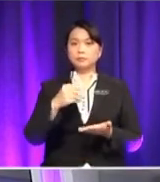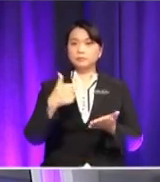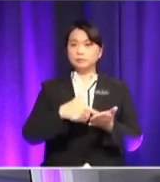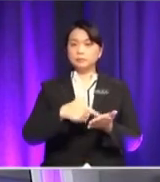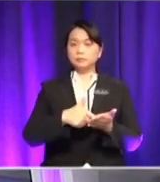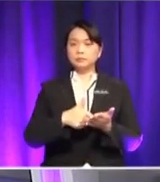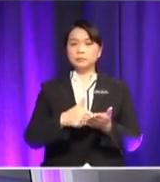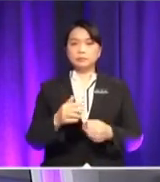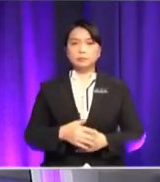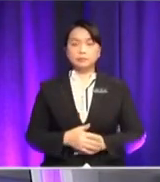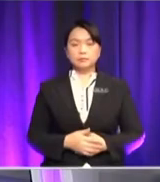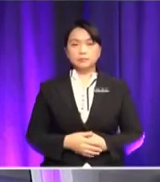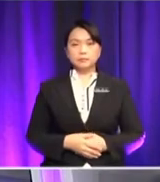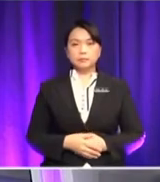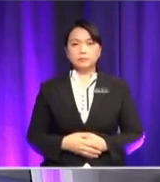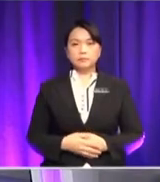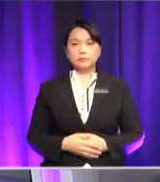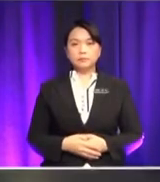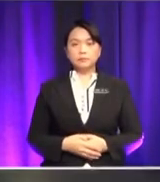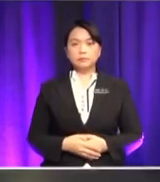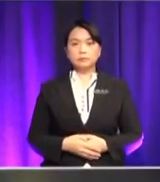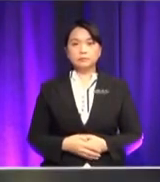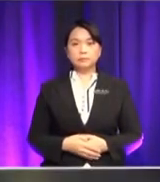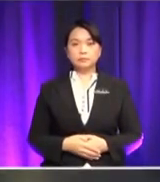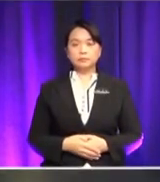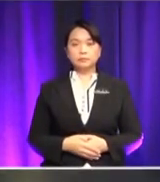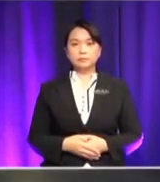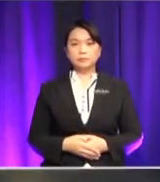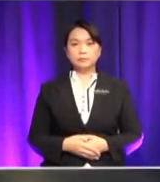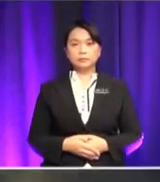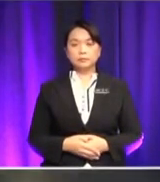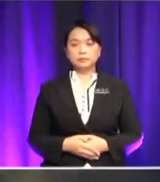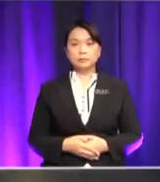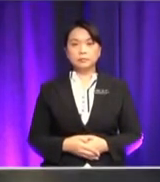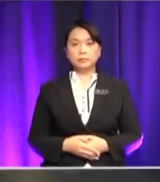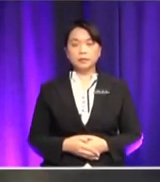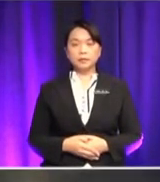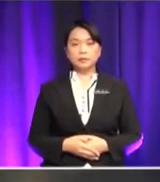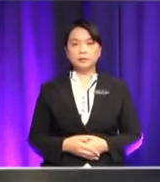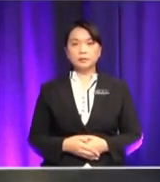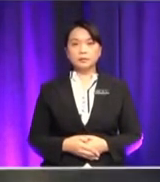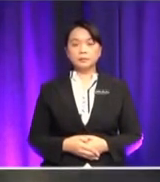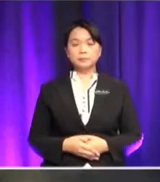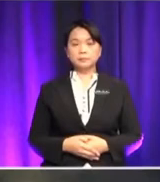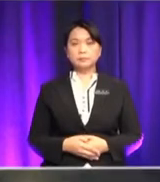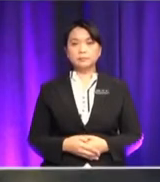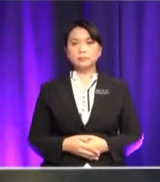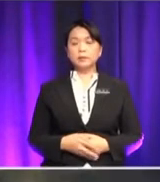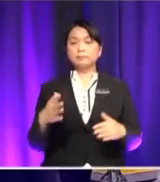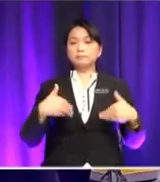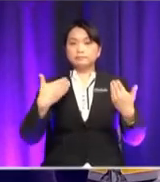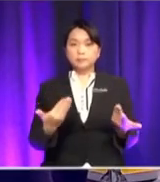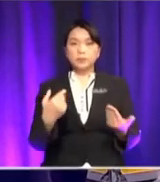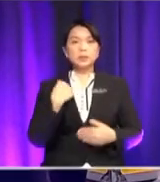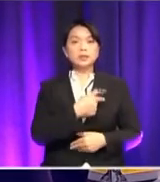aplikasi lukisan bangunan jadi sekujung diteruskan oke baiklah oke aplikasi lukisan bangunan bermakna kita ingin